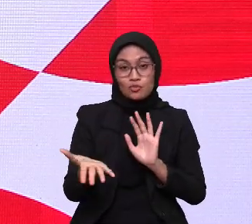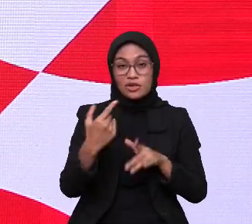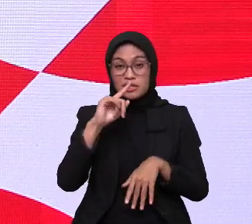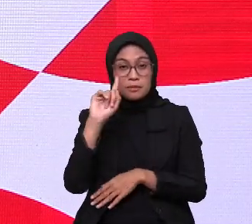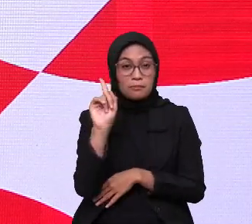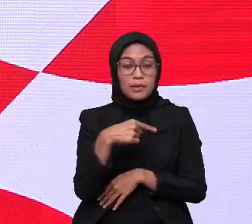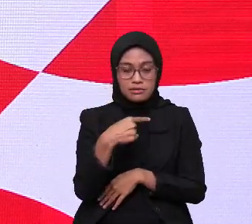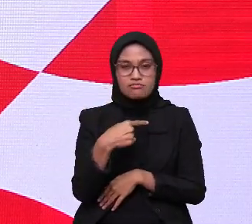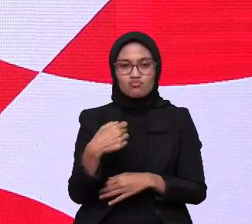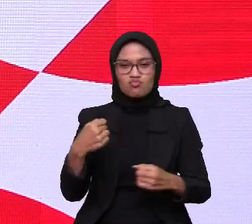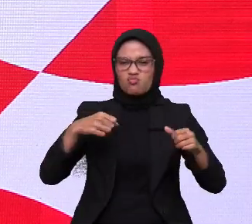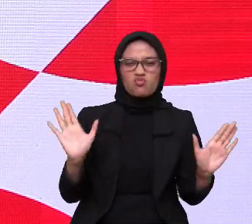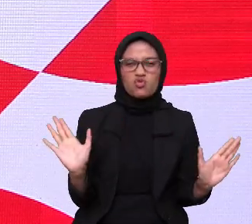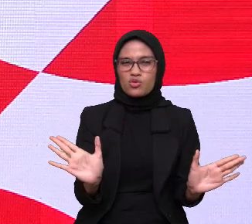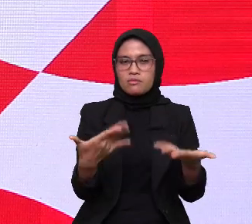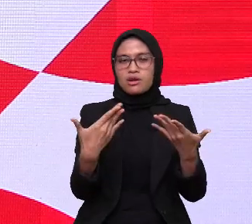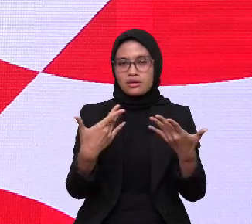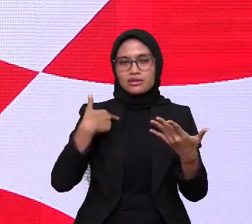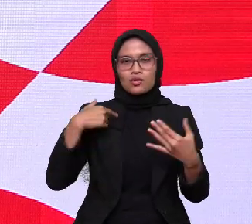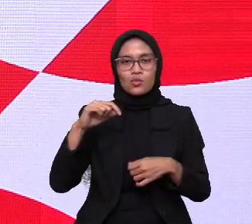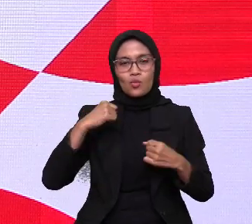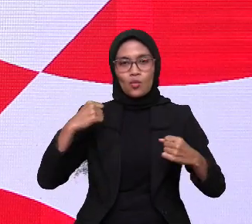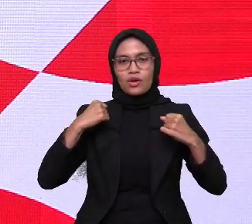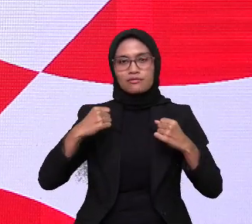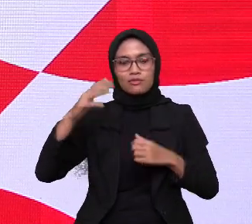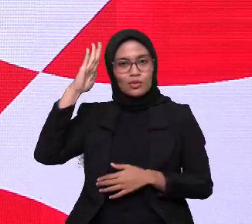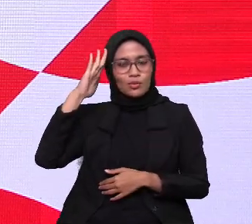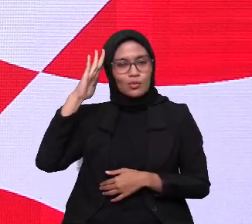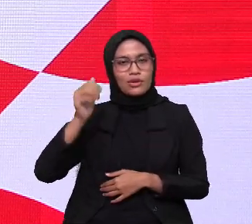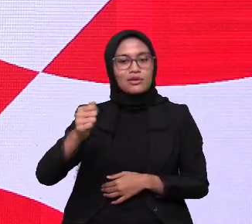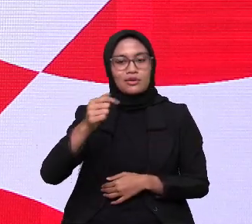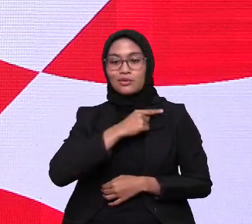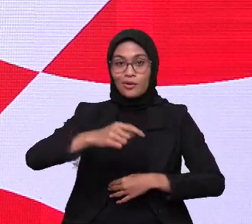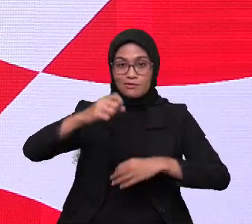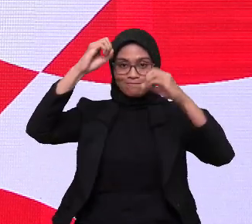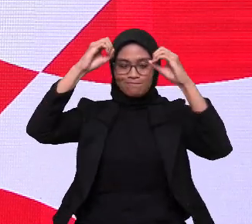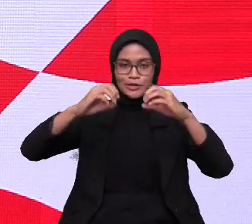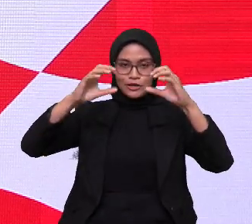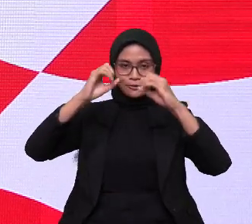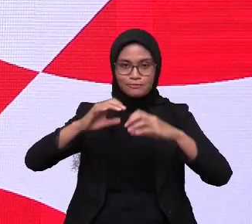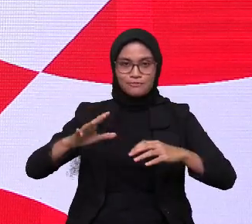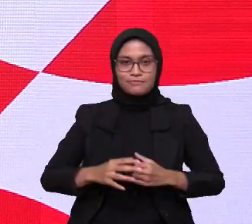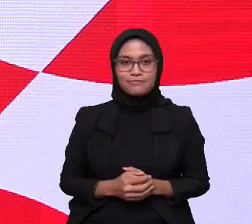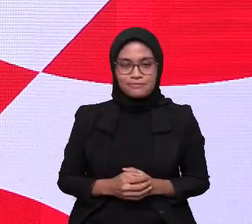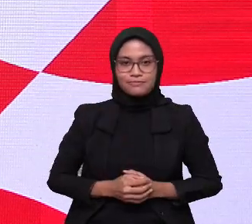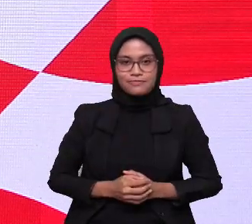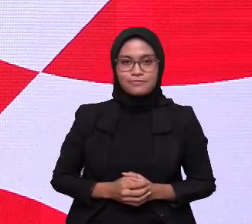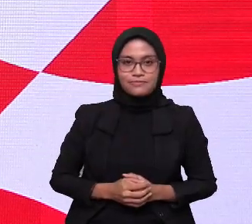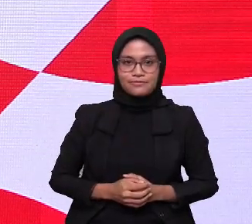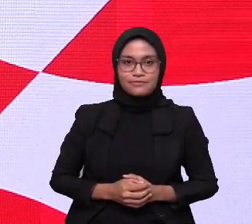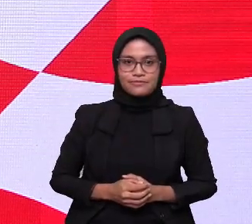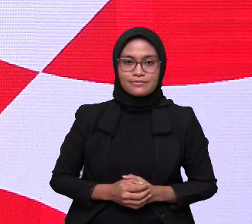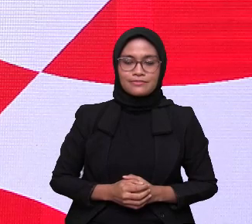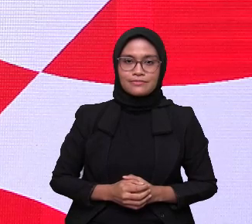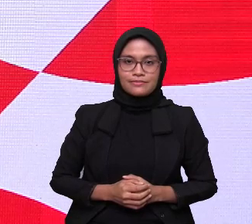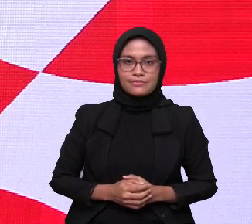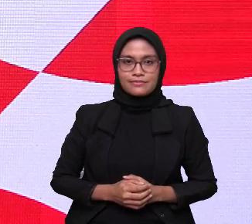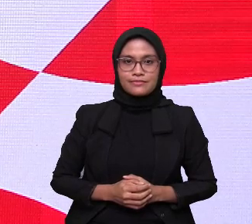bangkit lebih kuat wassalamu'alaikum warahmatullahi wabarakatuh I